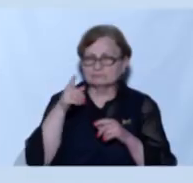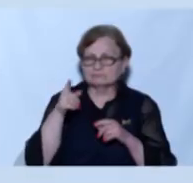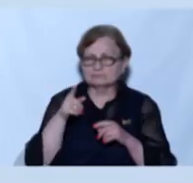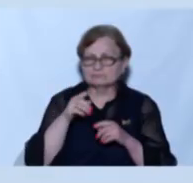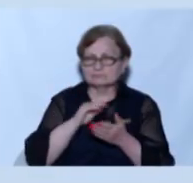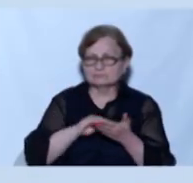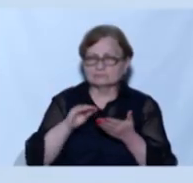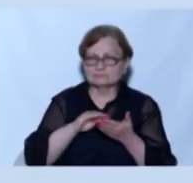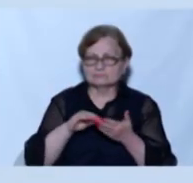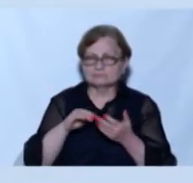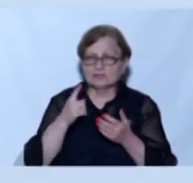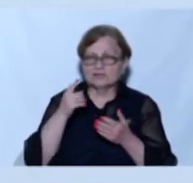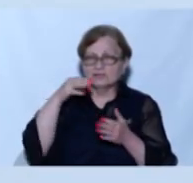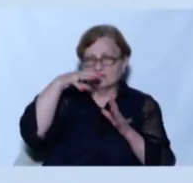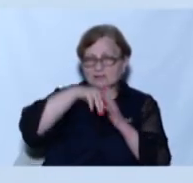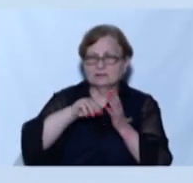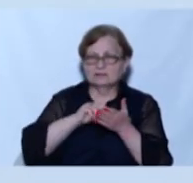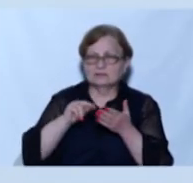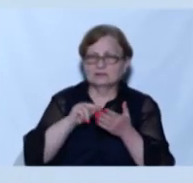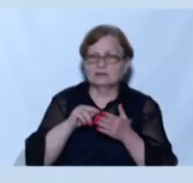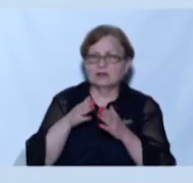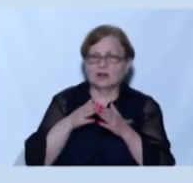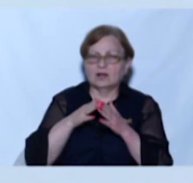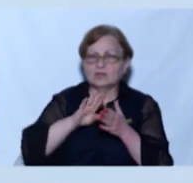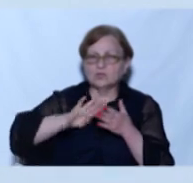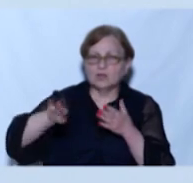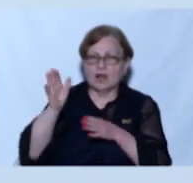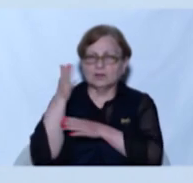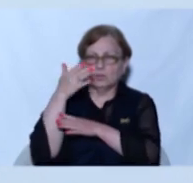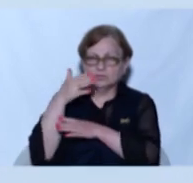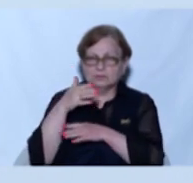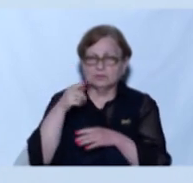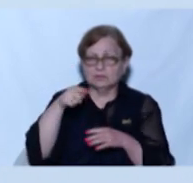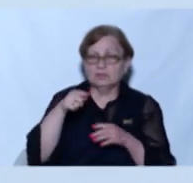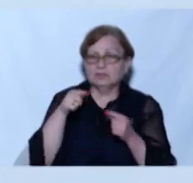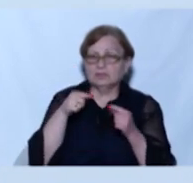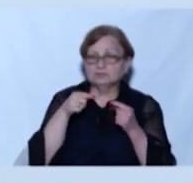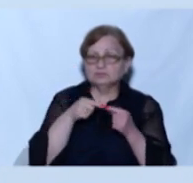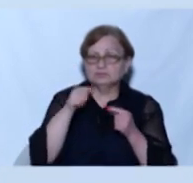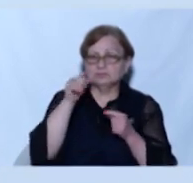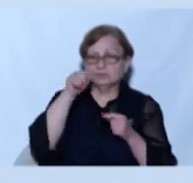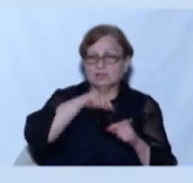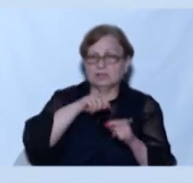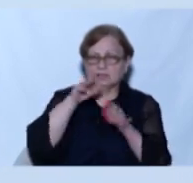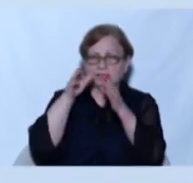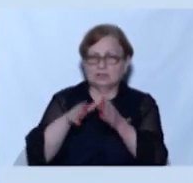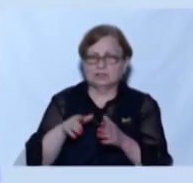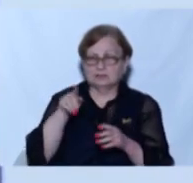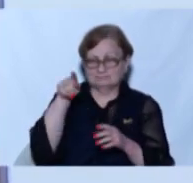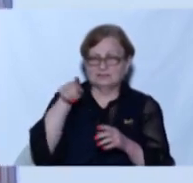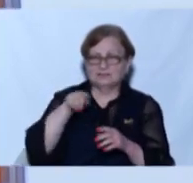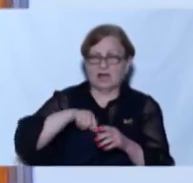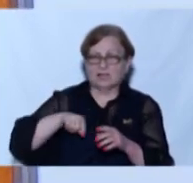წერს თავის ერთ-ერთ ნაწარმოებში უიალქნოთ და რომელიც ალბათ ყველაზე ზუსტად ახასიათებს მის